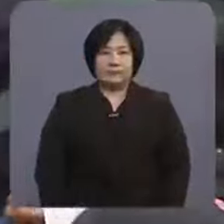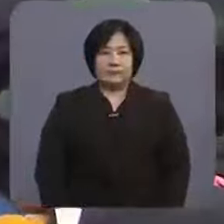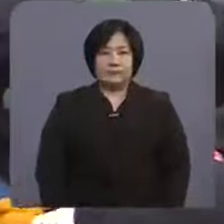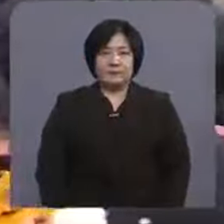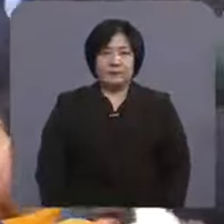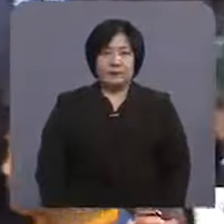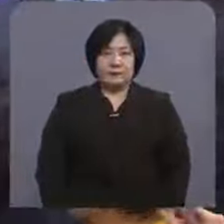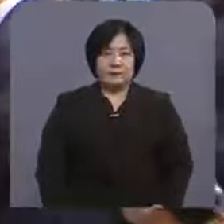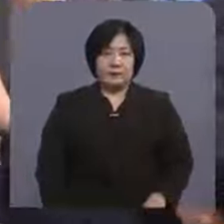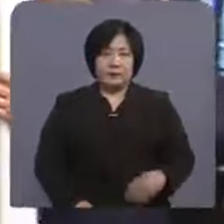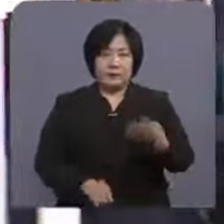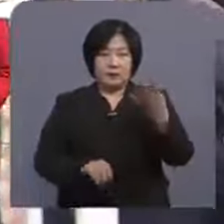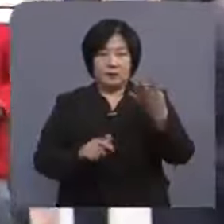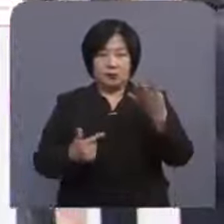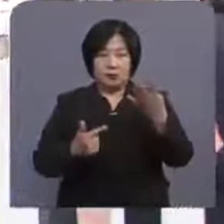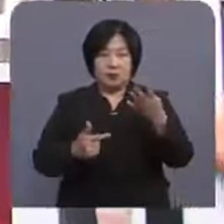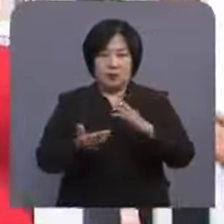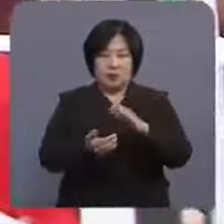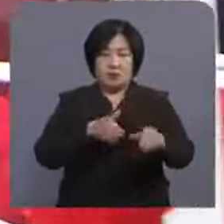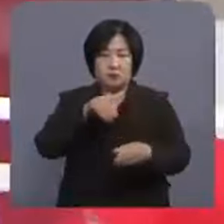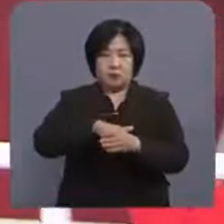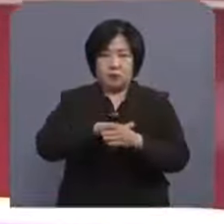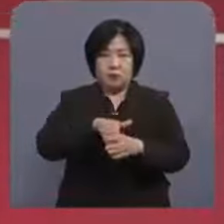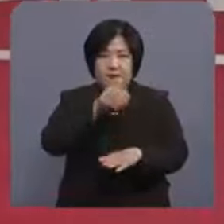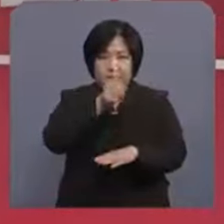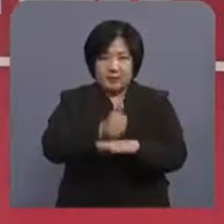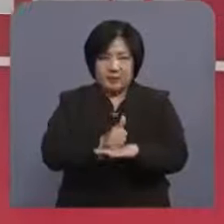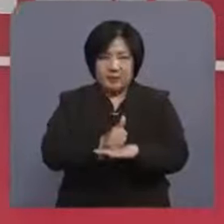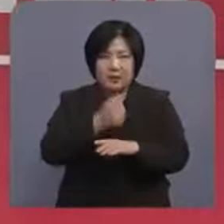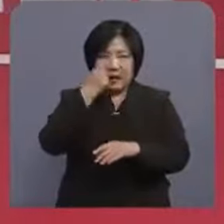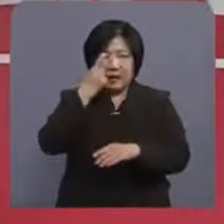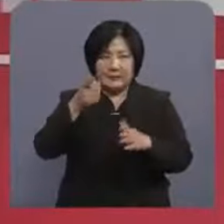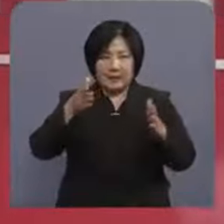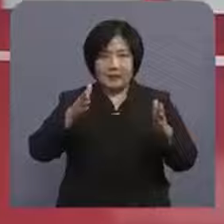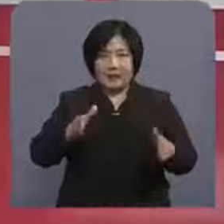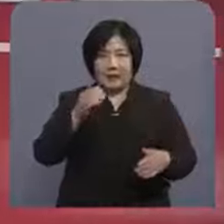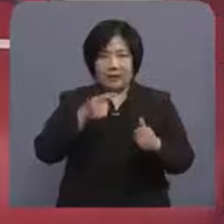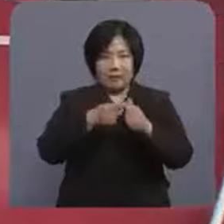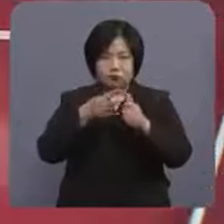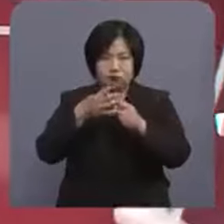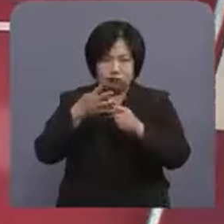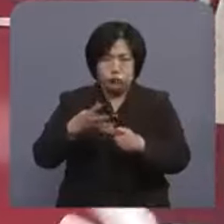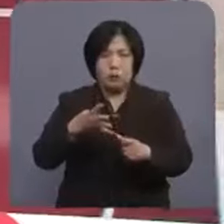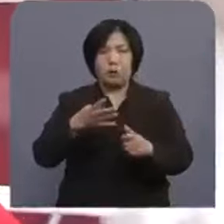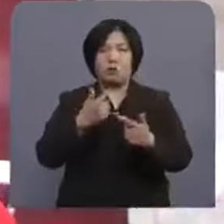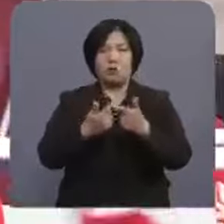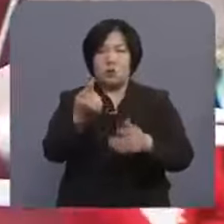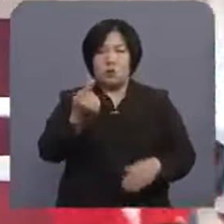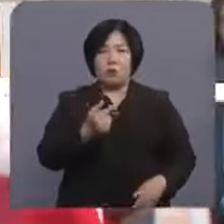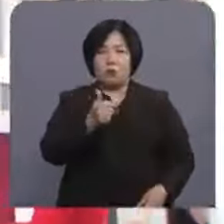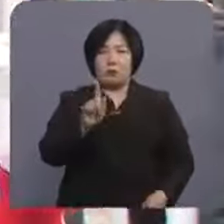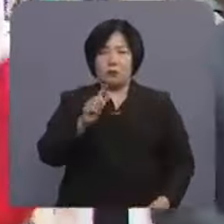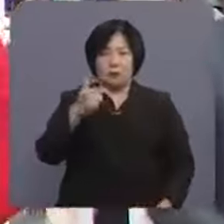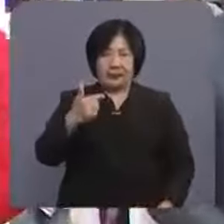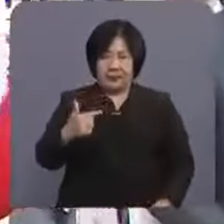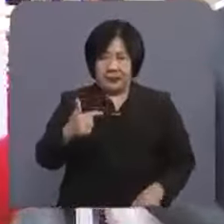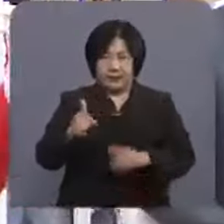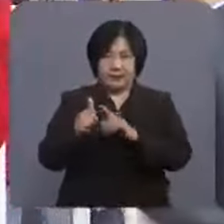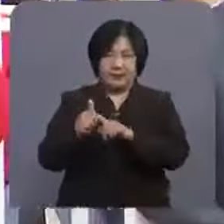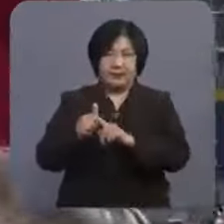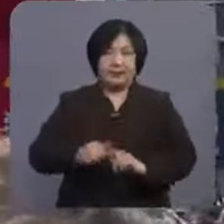지난 6일 사전투표 마지막 날을 포함해 한 달 새 네 차례에 걸쳐 부산을 찾은 한동훈 국민의힘